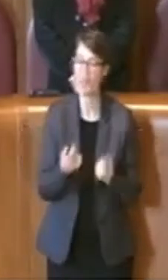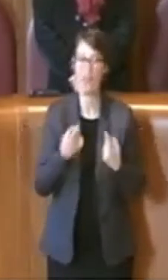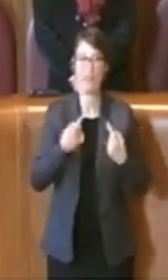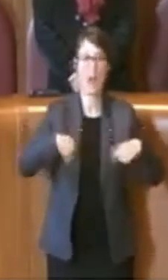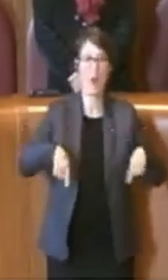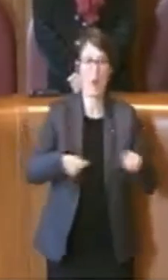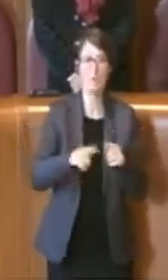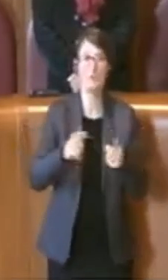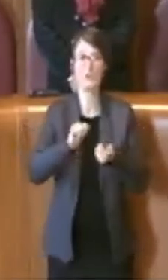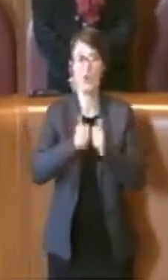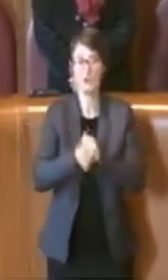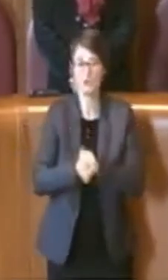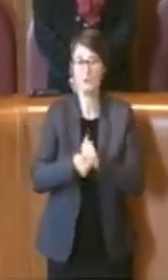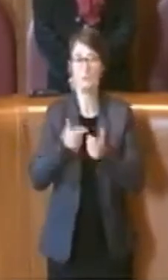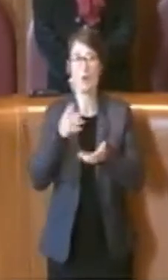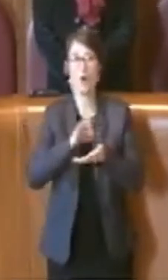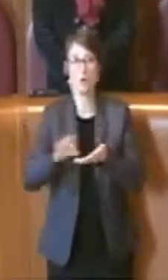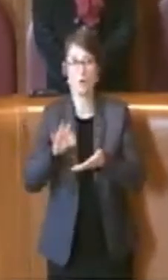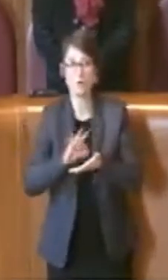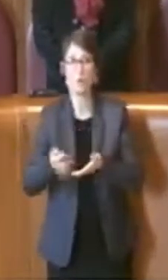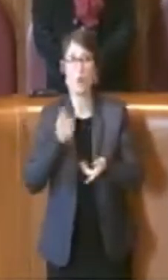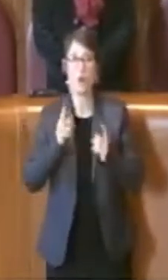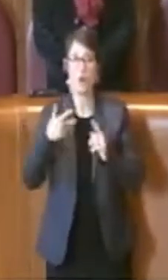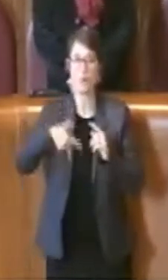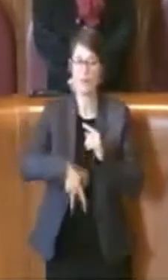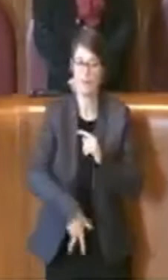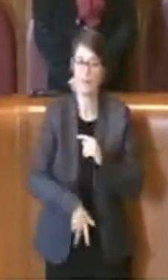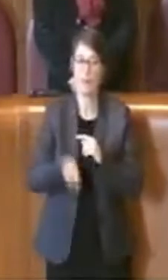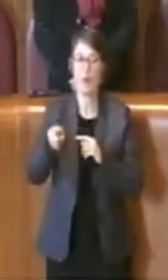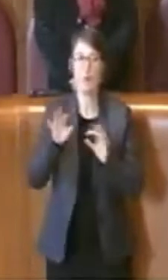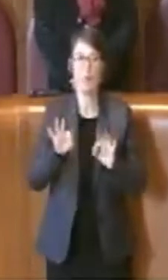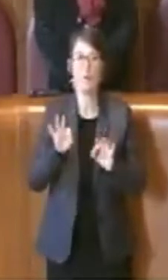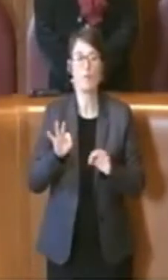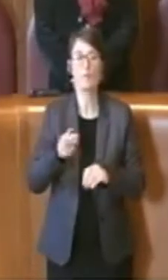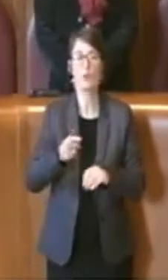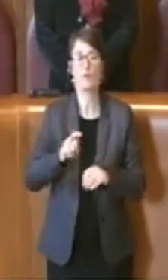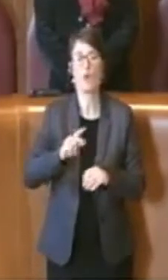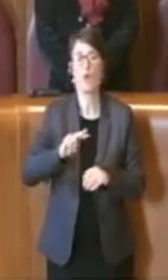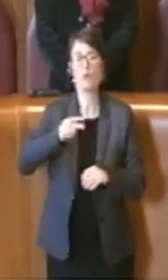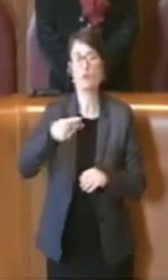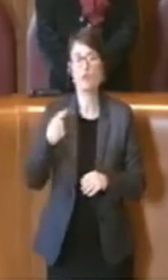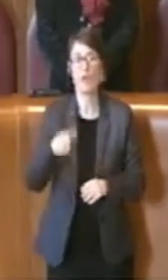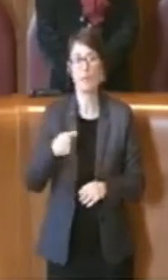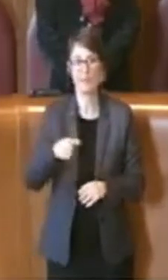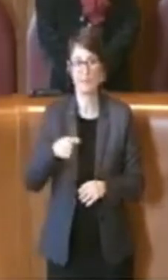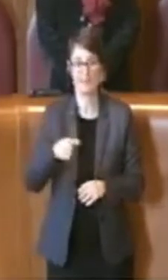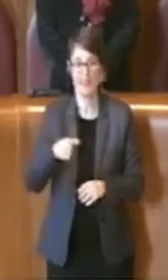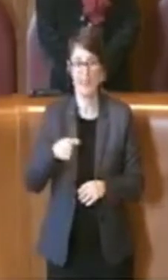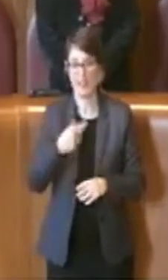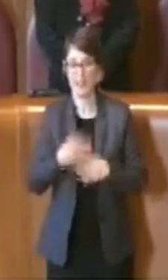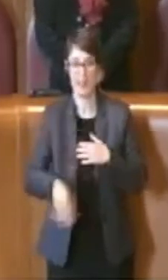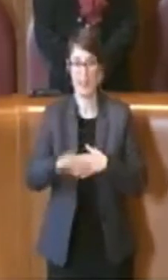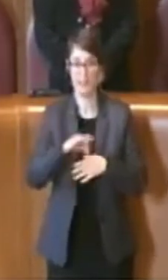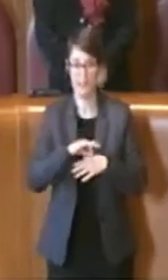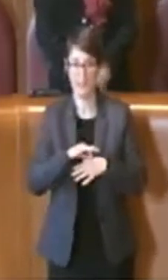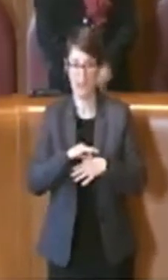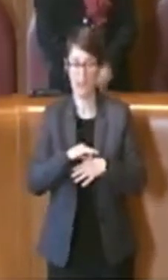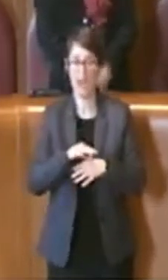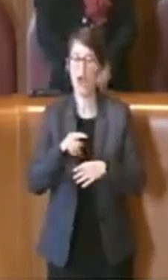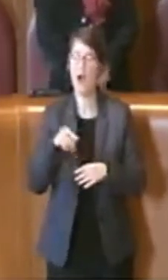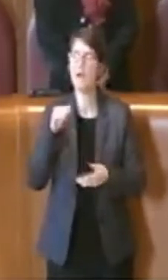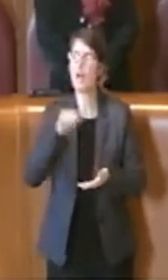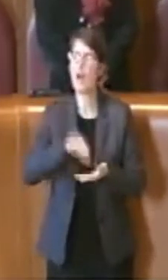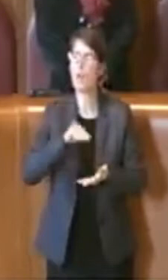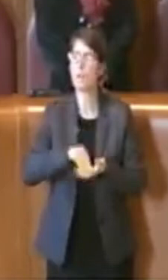cultura, sport e politiche sociali, dove era vicepresidente vicario, e ambiente di cui faceva parte. È sempre stato presente a tutti gli incontri,